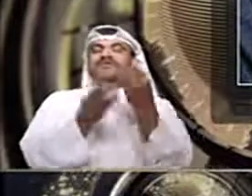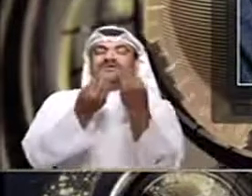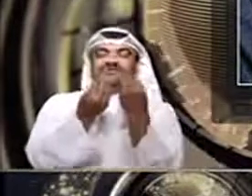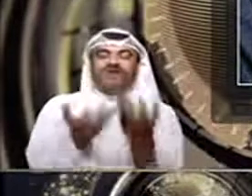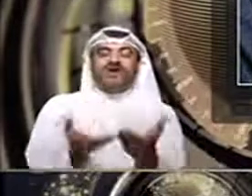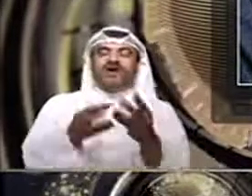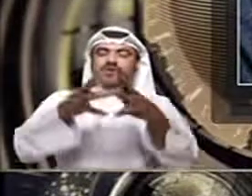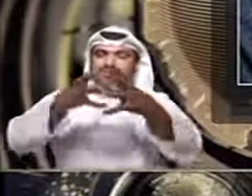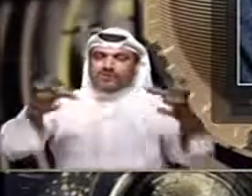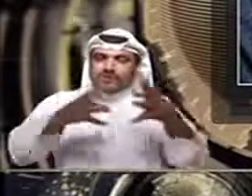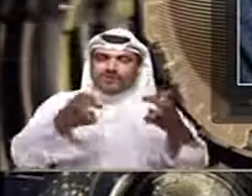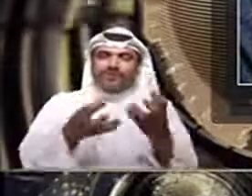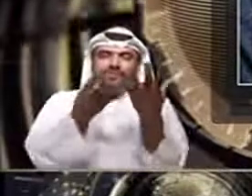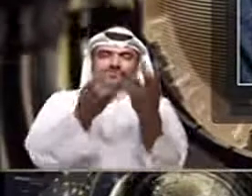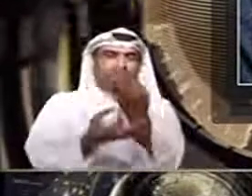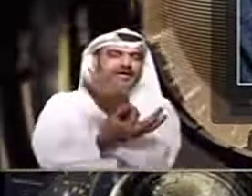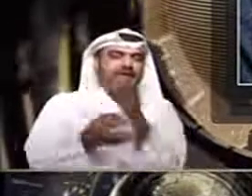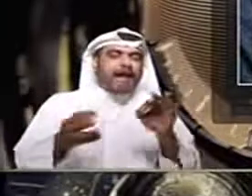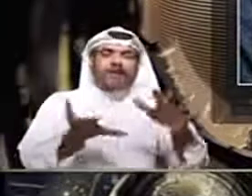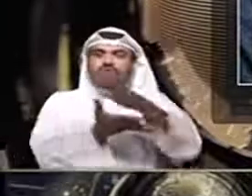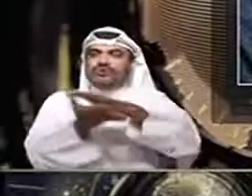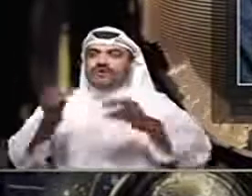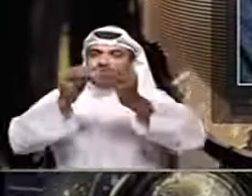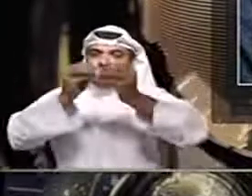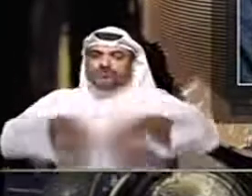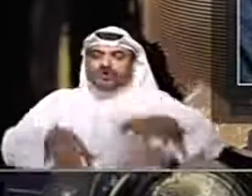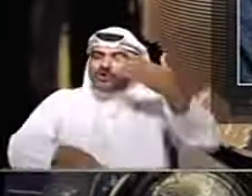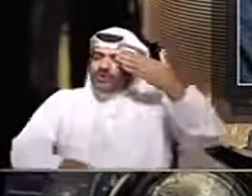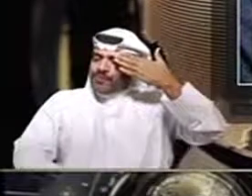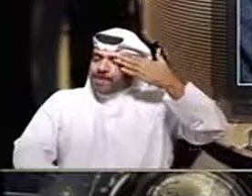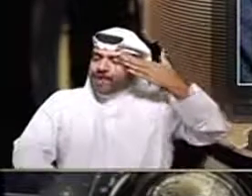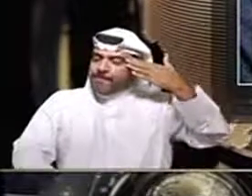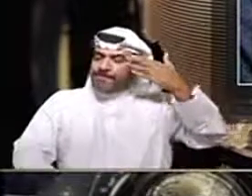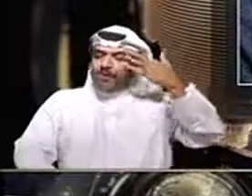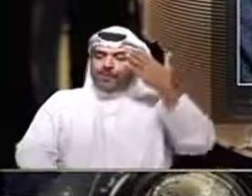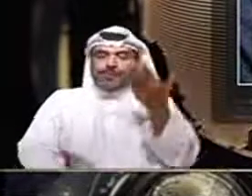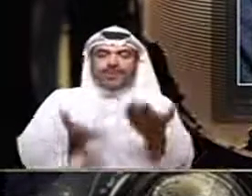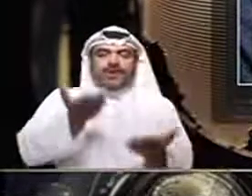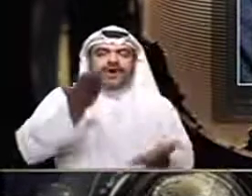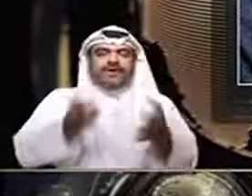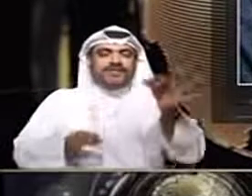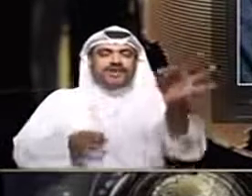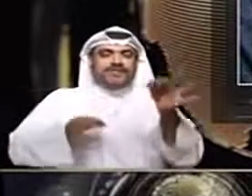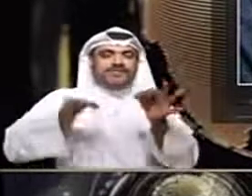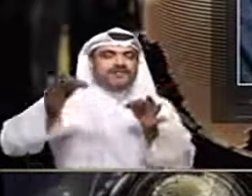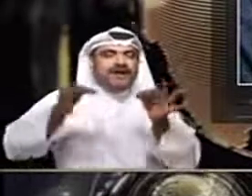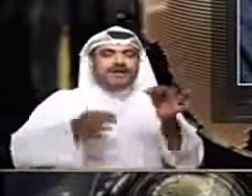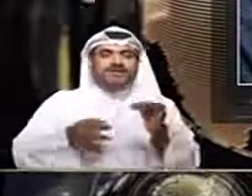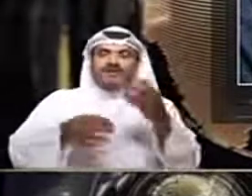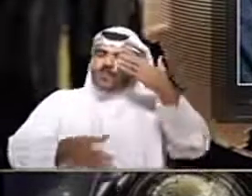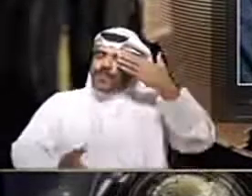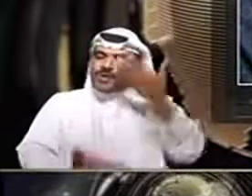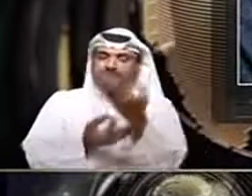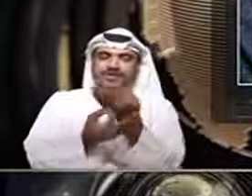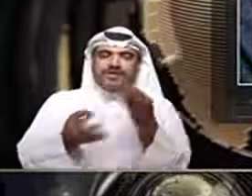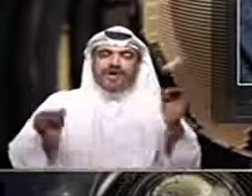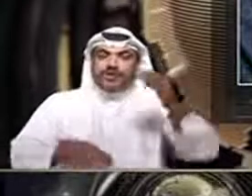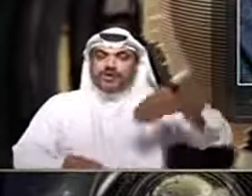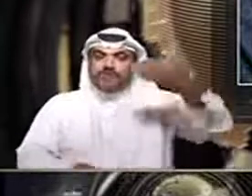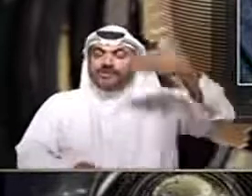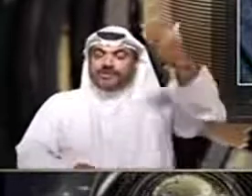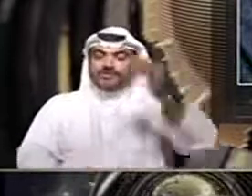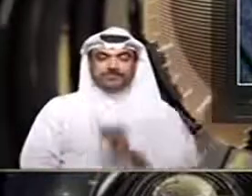في الأوقات والأزمات العصيبة بكياسة حصيفة وسياسة مرنة محفوفة بالحكمة والرؤية